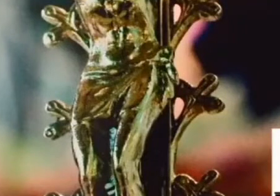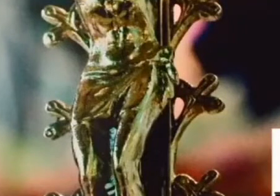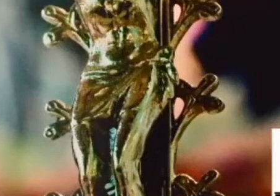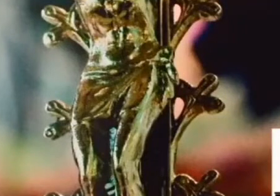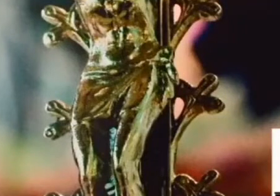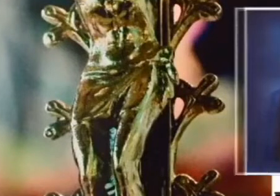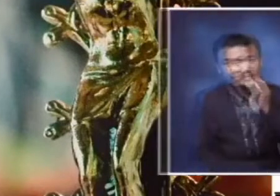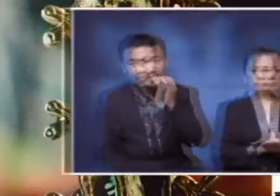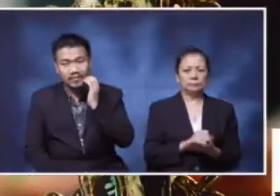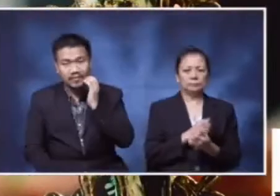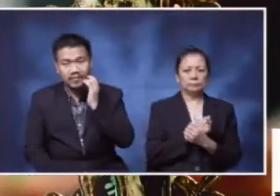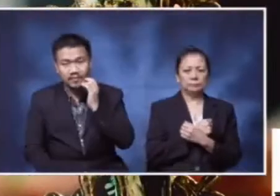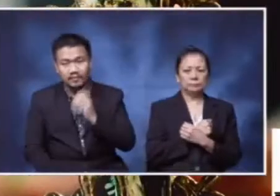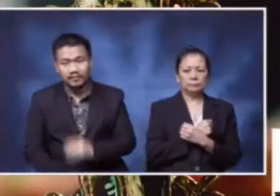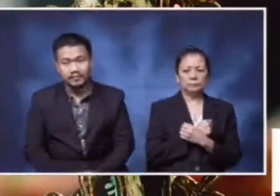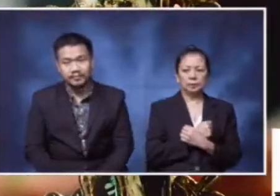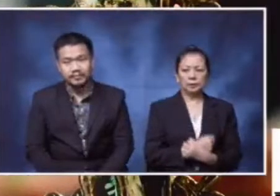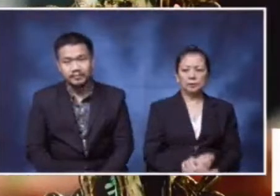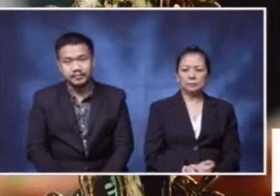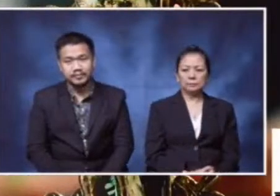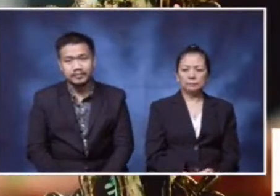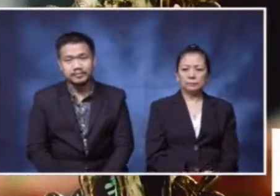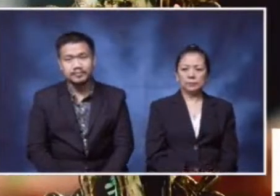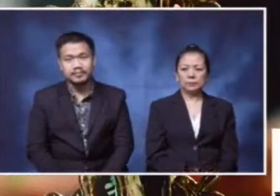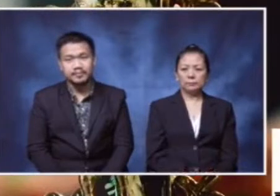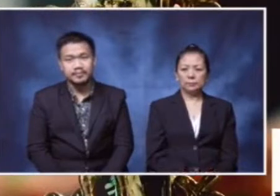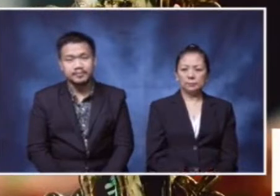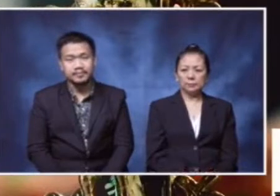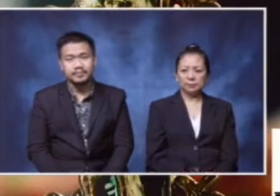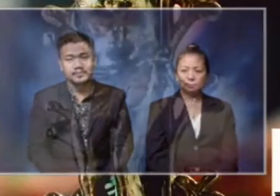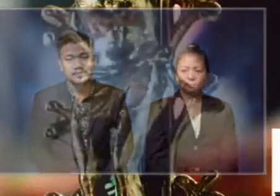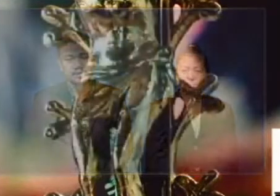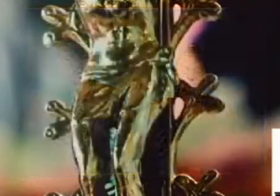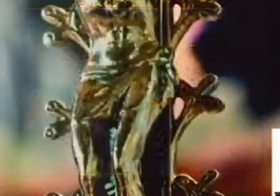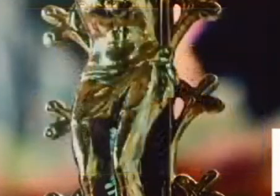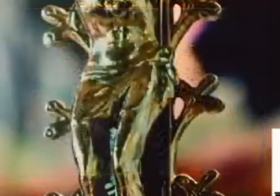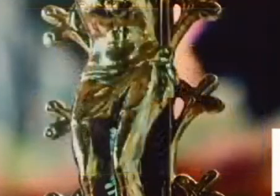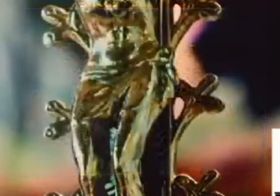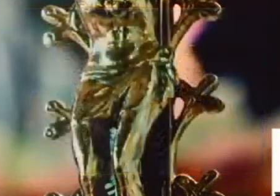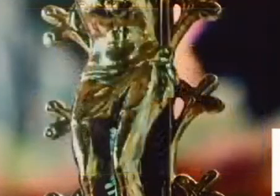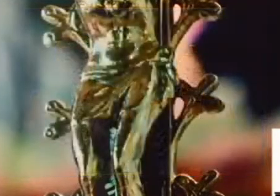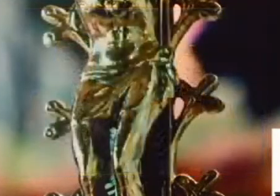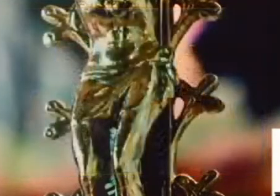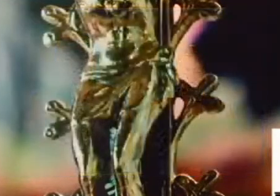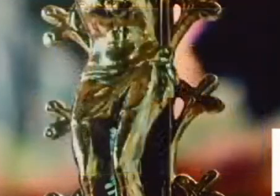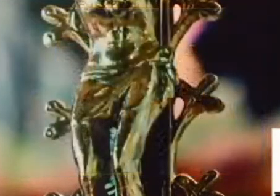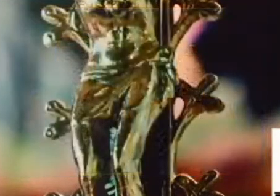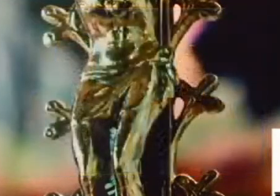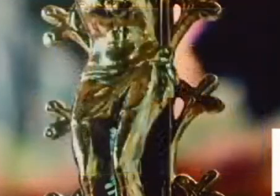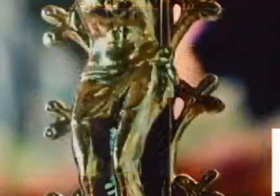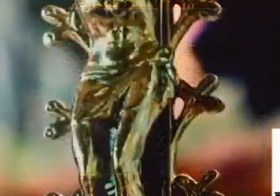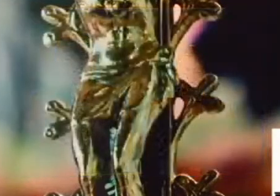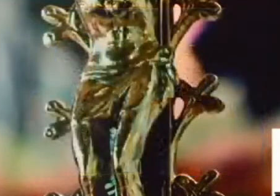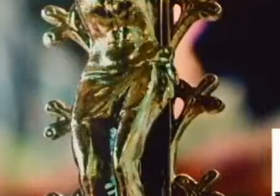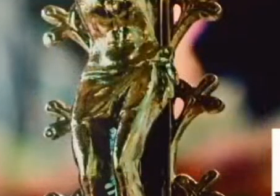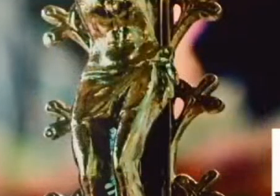sakramento. Mahal kita ng higit sa lahat ng bagay at nais kong tanggapin ka sa aking